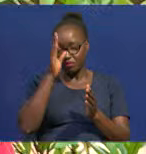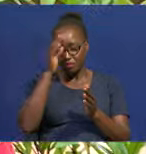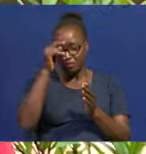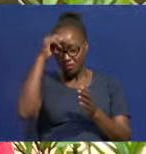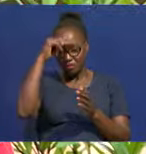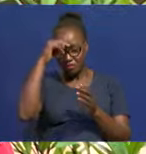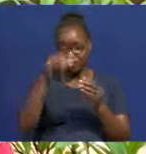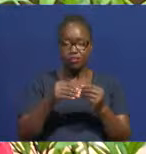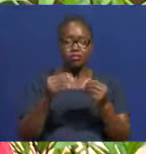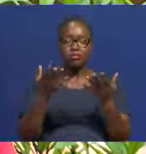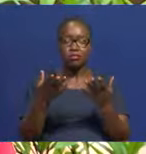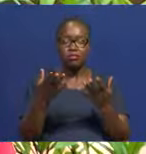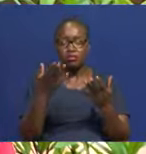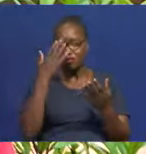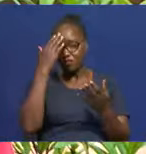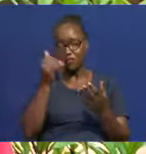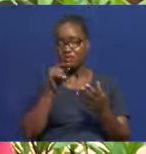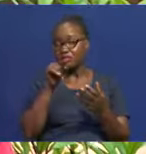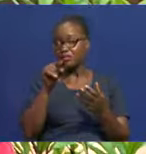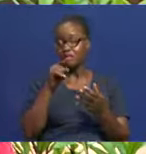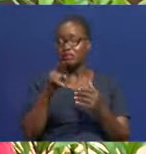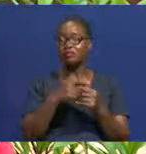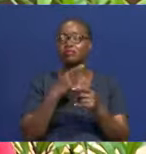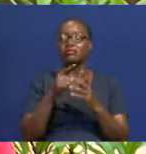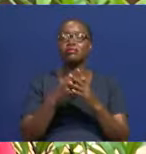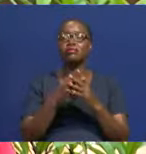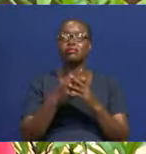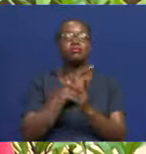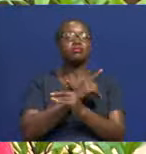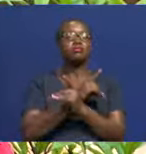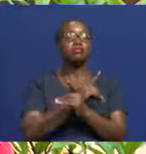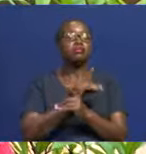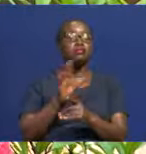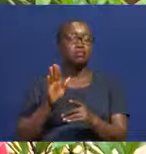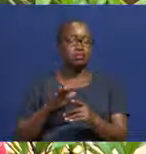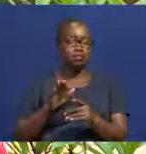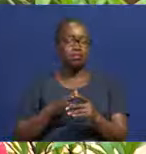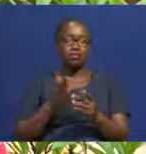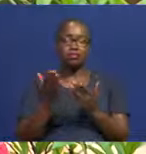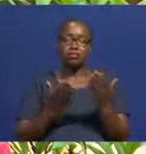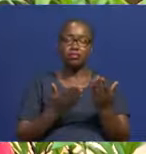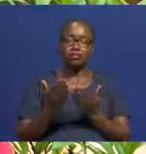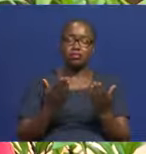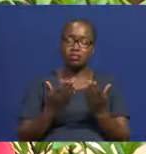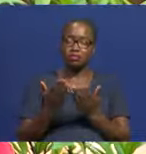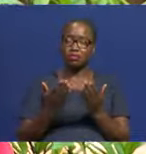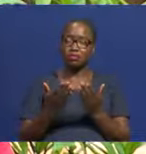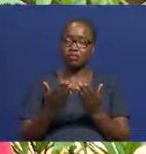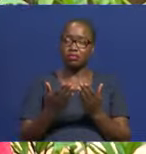sana, manake yule kwanza alianza kutetea women service corps.